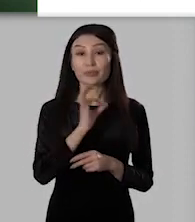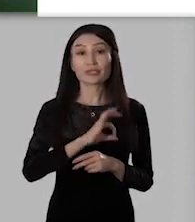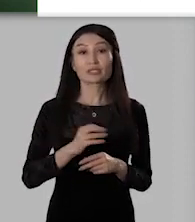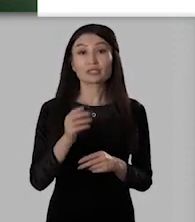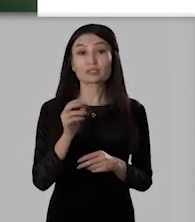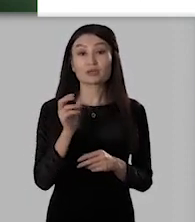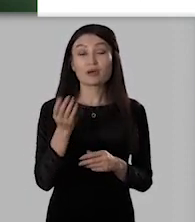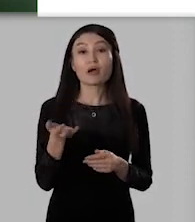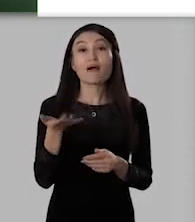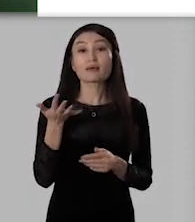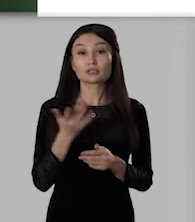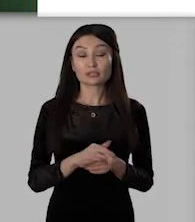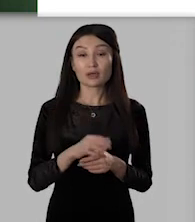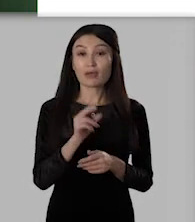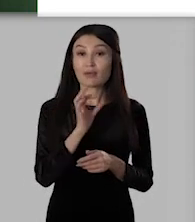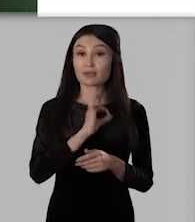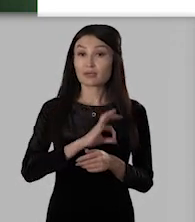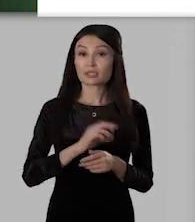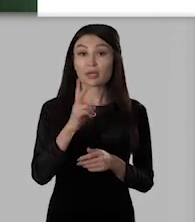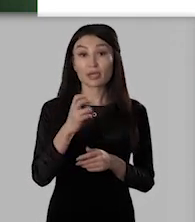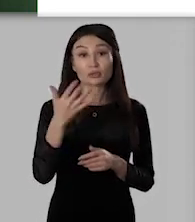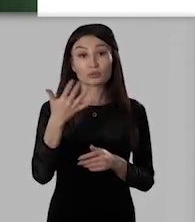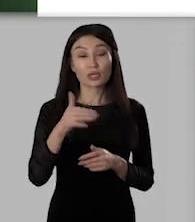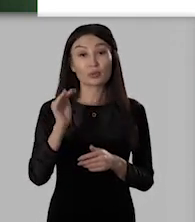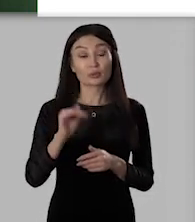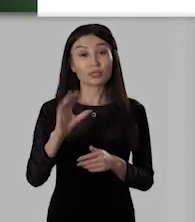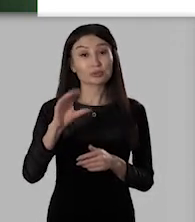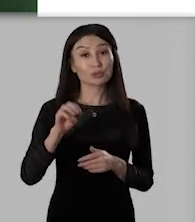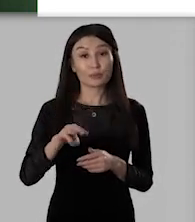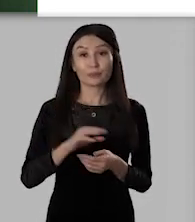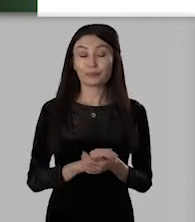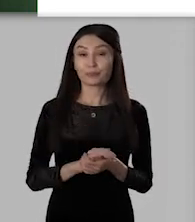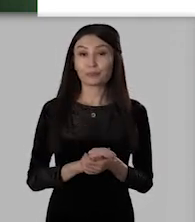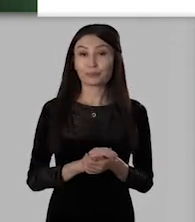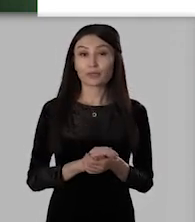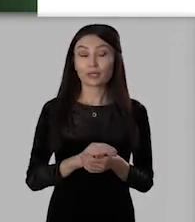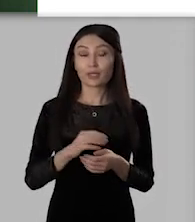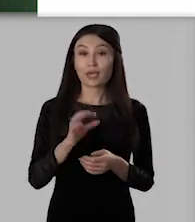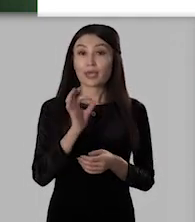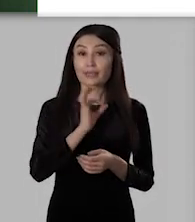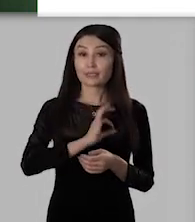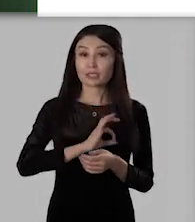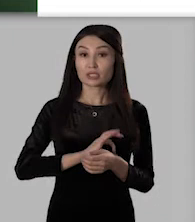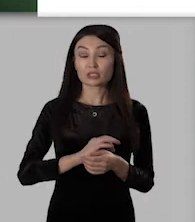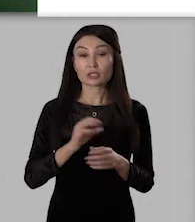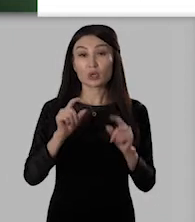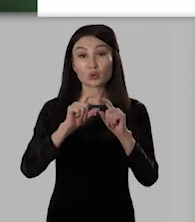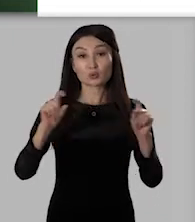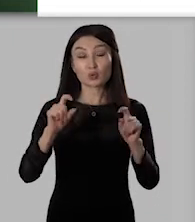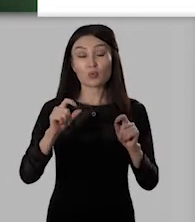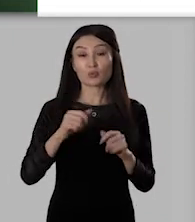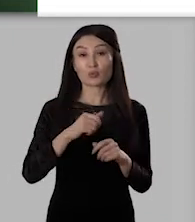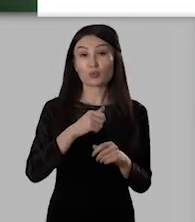канча? Кирешеси 250 000 сом. Кирешеси сүйлөмдүн ээси, ал